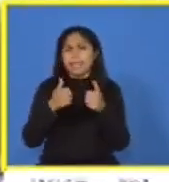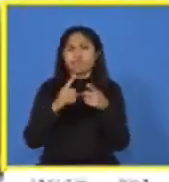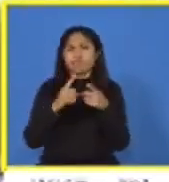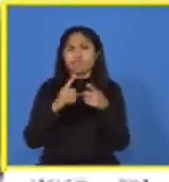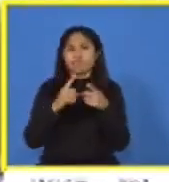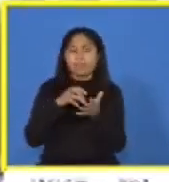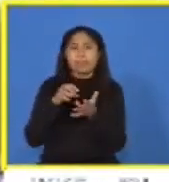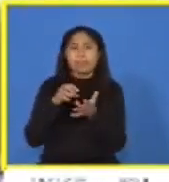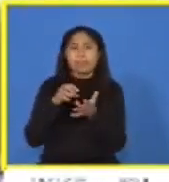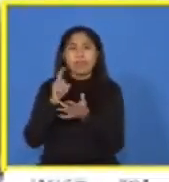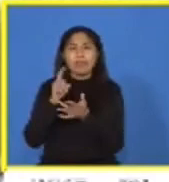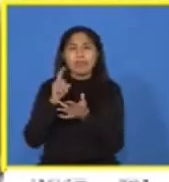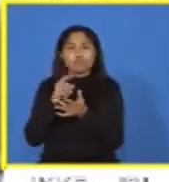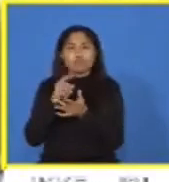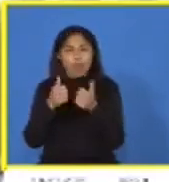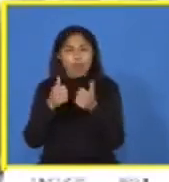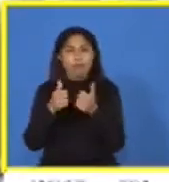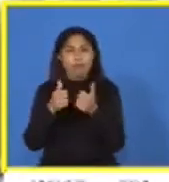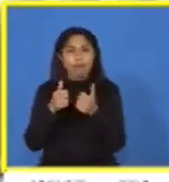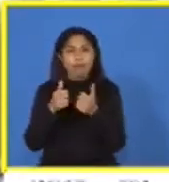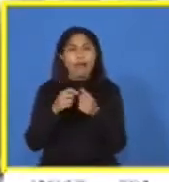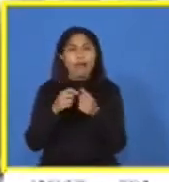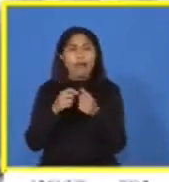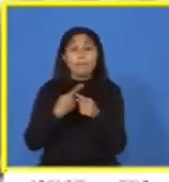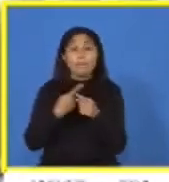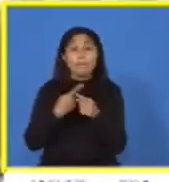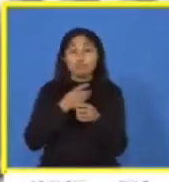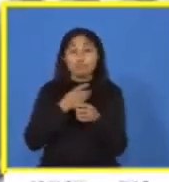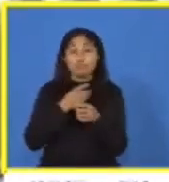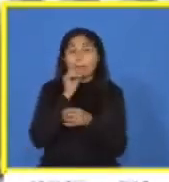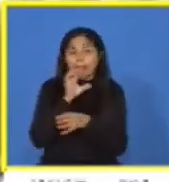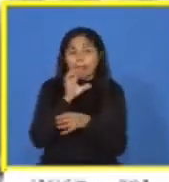tempat-tempat tersebut harus digunakan. Jadi kami sampaikan